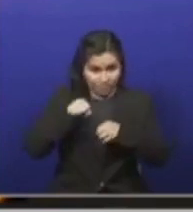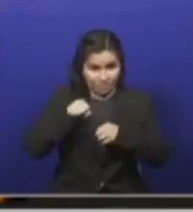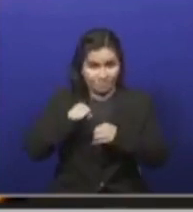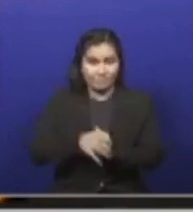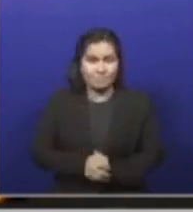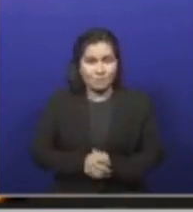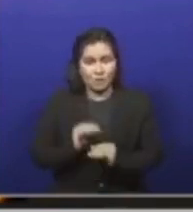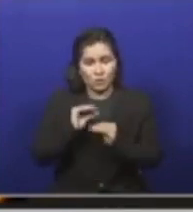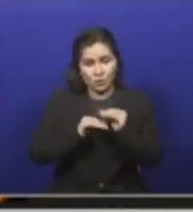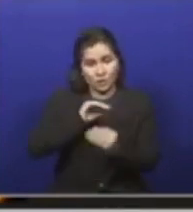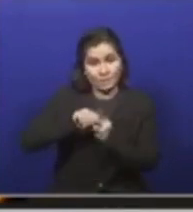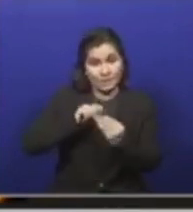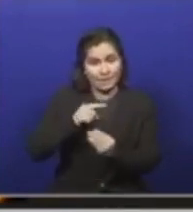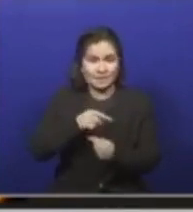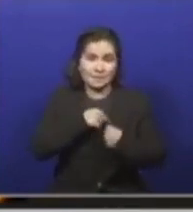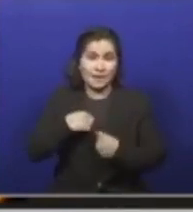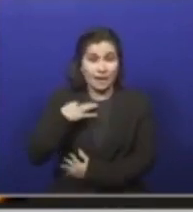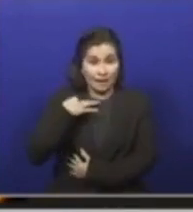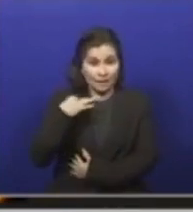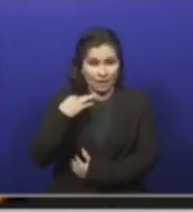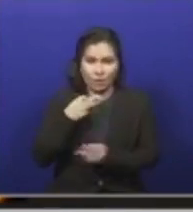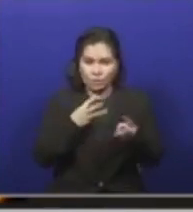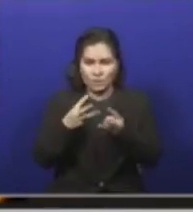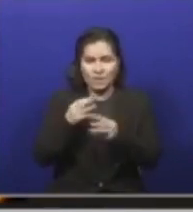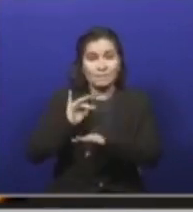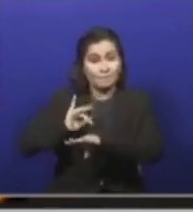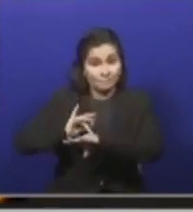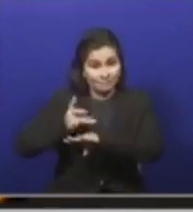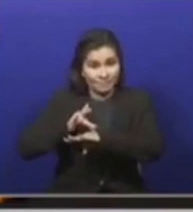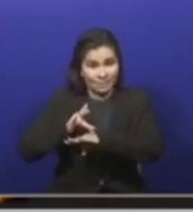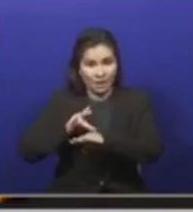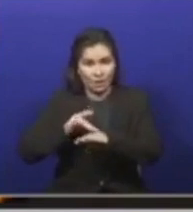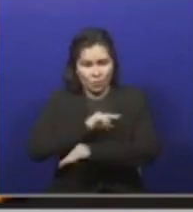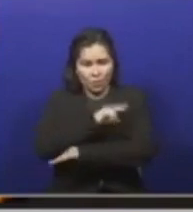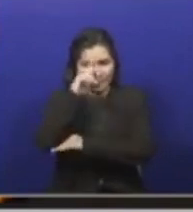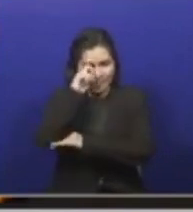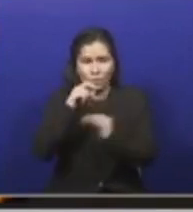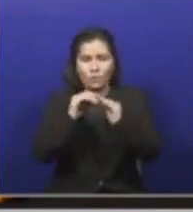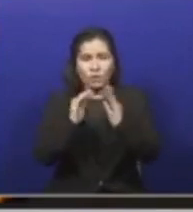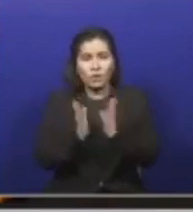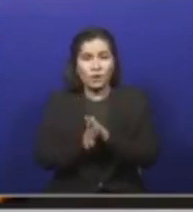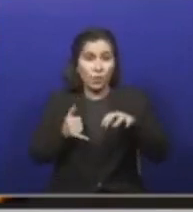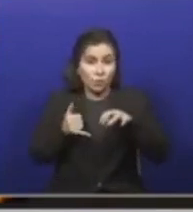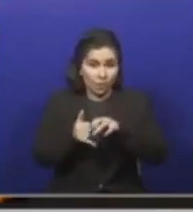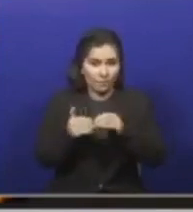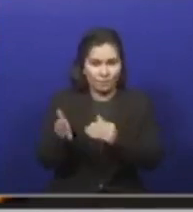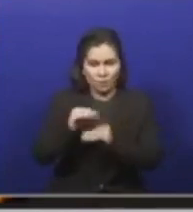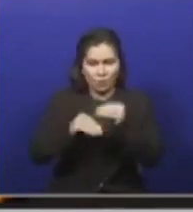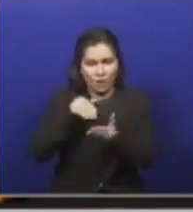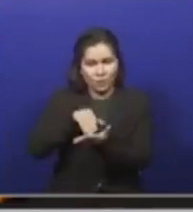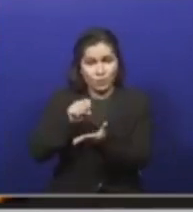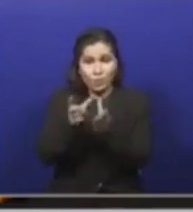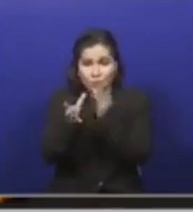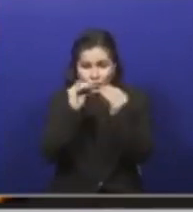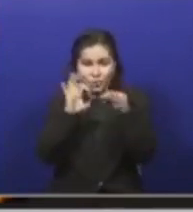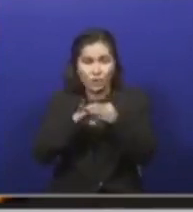โครงการเศรษฐกิจจิตอาสาวิถีธรรมชาติเข้าวัดวันเสาร์โครงการจัดตั้งศูนย์เรียนรู้ทางพุ